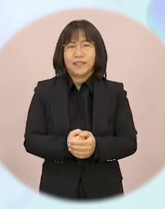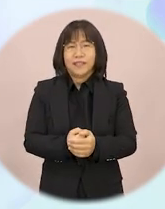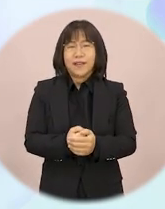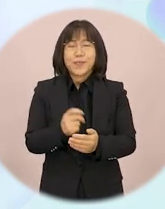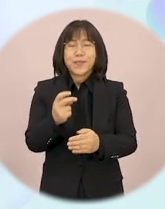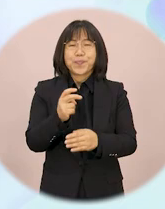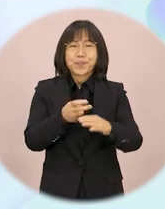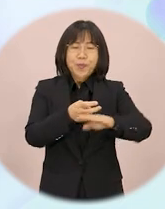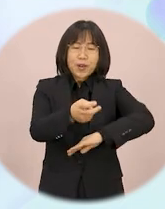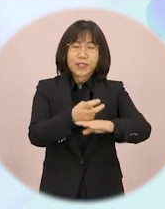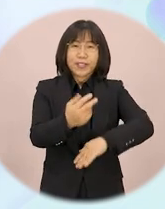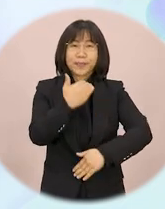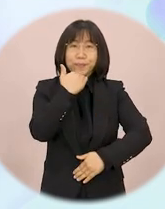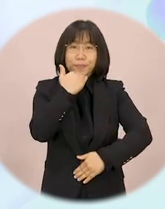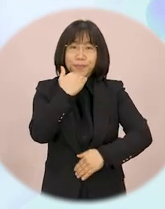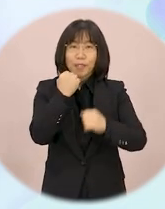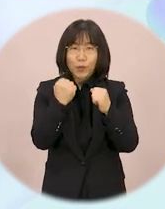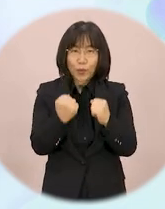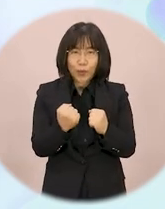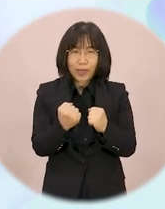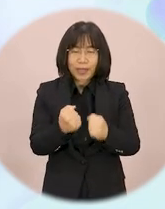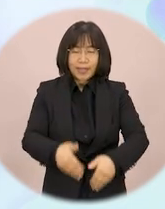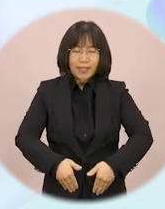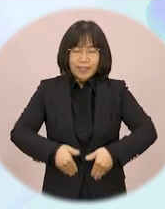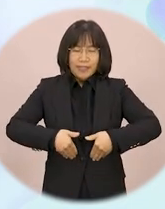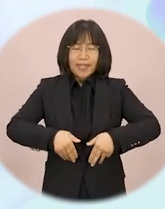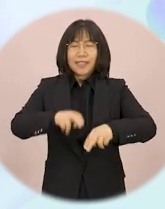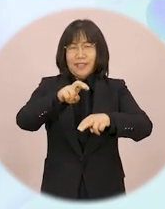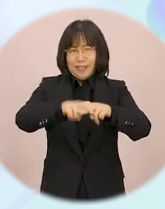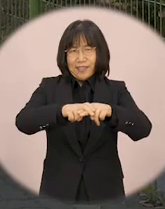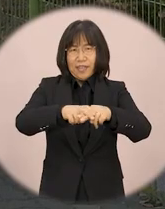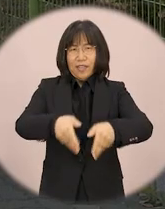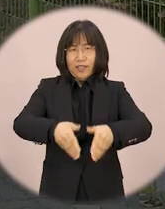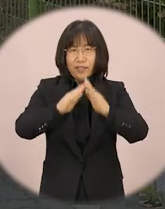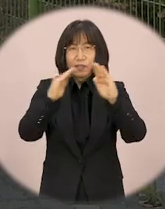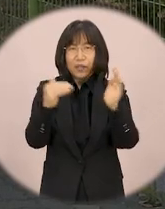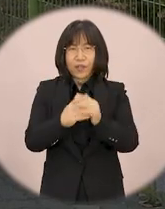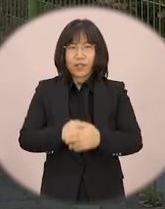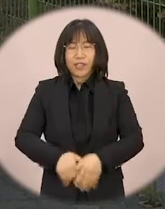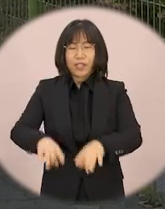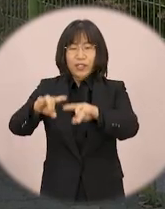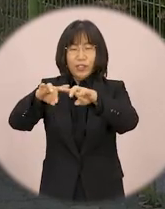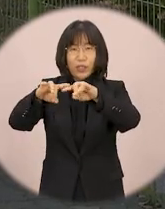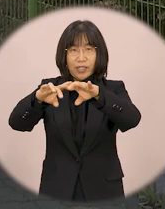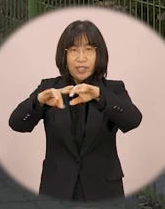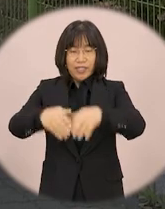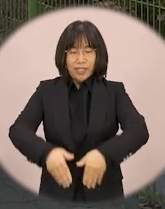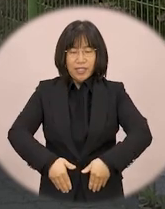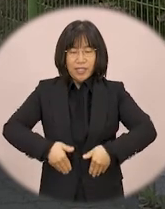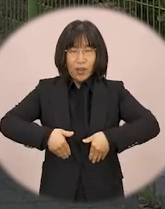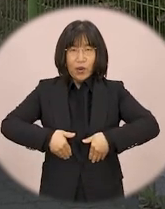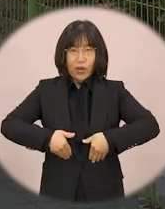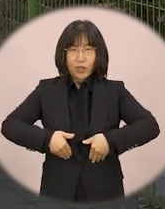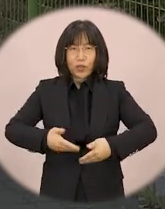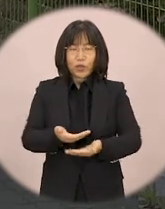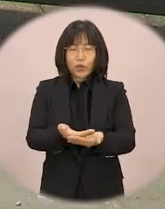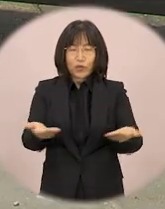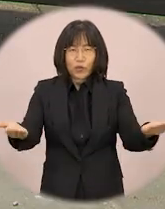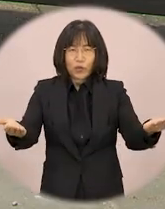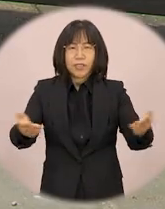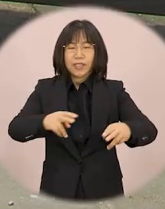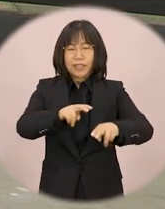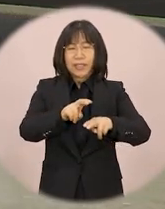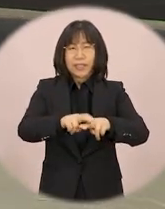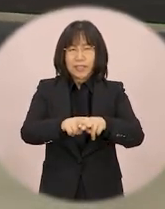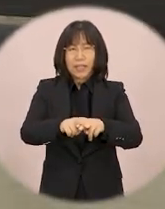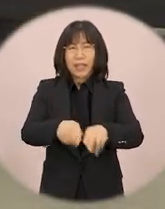정류장에 테마가 있는 온열 의자를 설치했습니다. 버스 정류장에 전기로 열을 발생시켜 따뜻하게